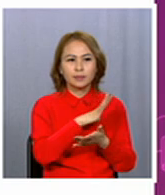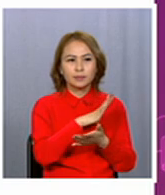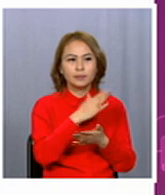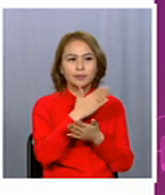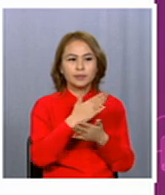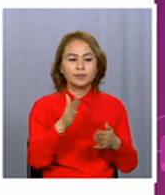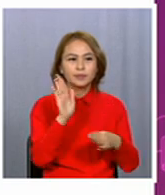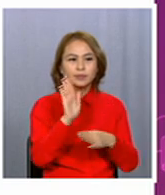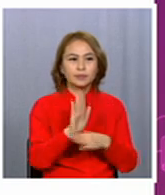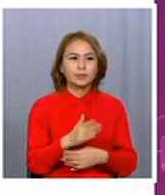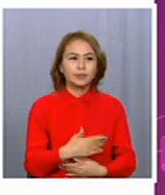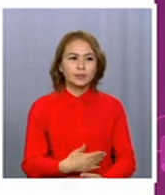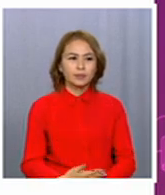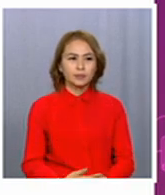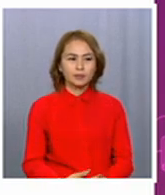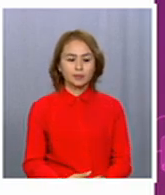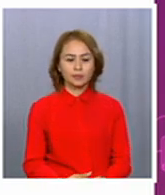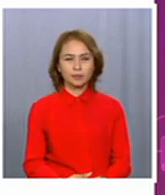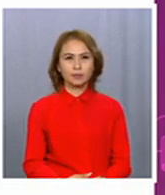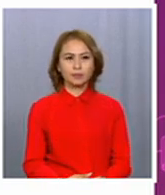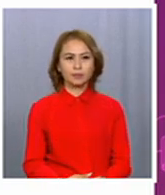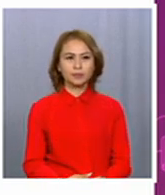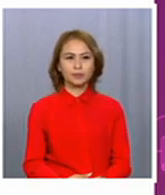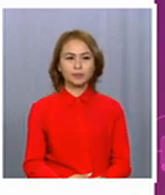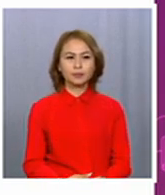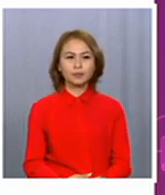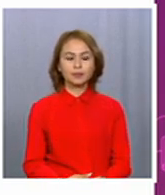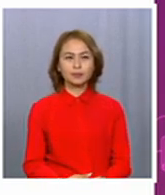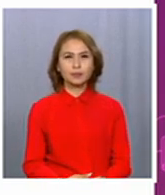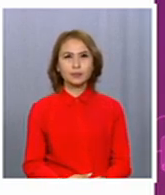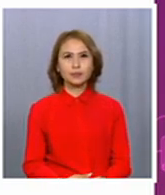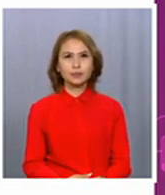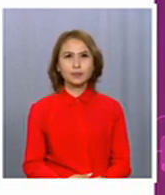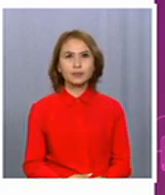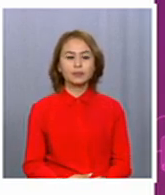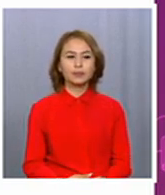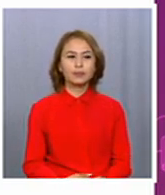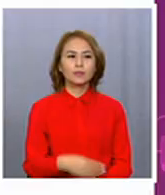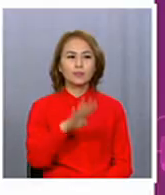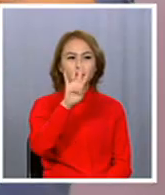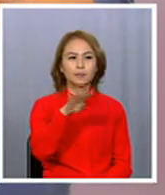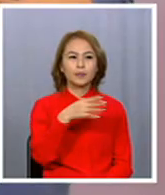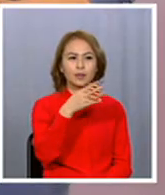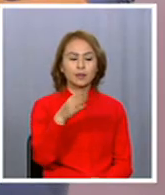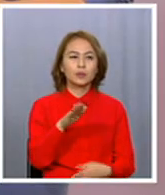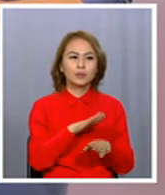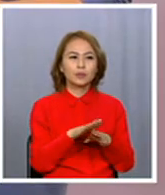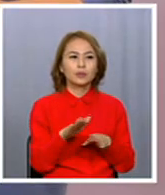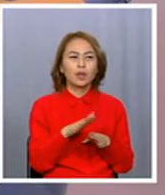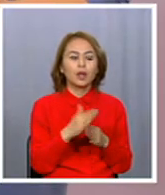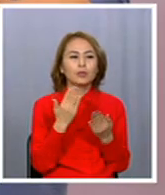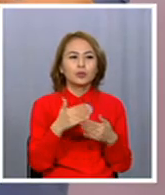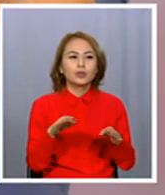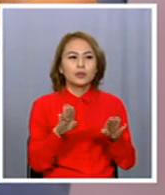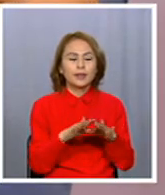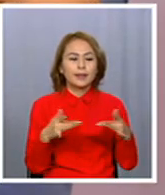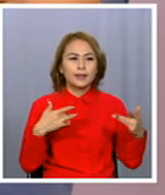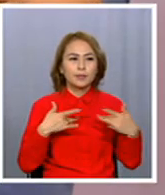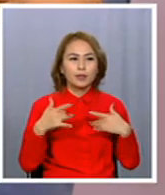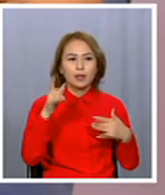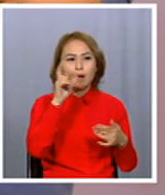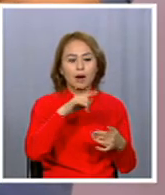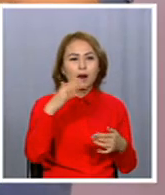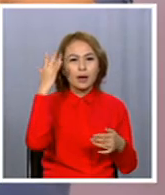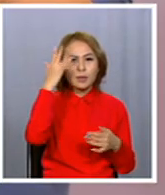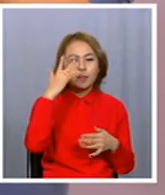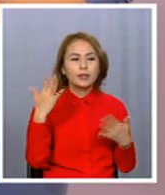енді келесі тапсырманы бірге орындап көрейік. Кестені толтырамыз. Бұл жерде кейіпкердің арманы